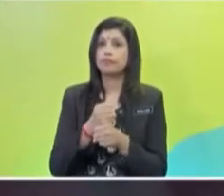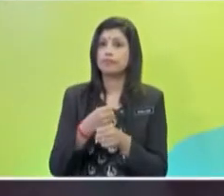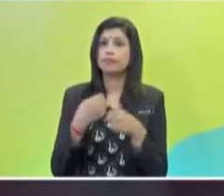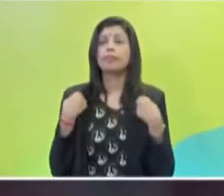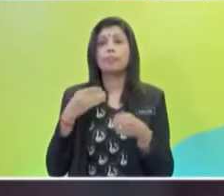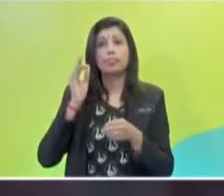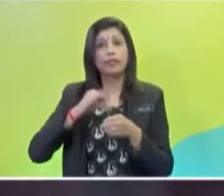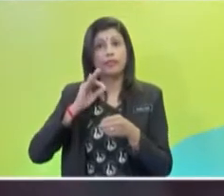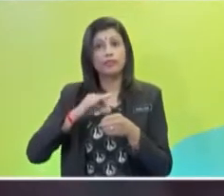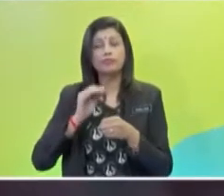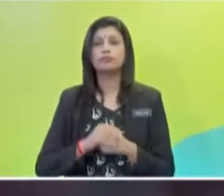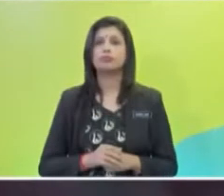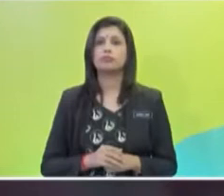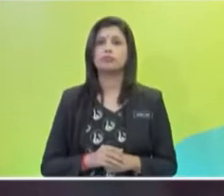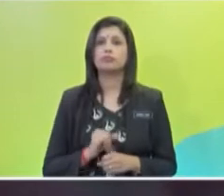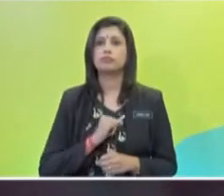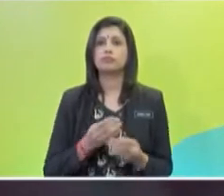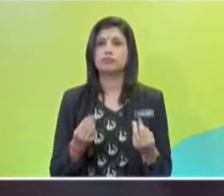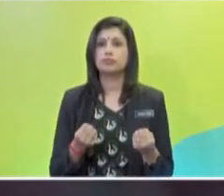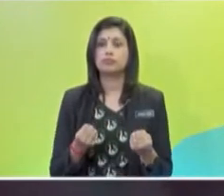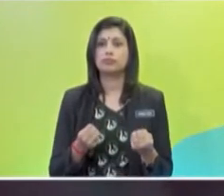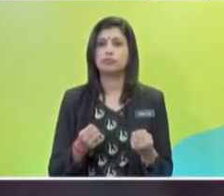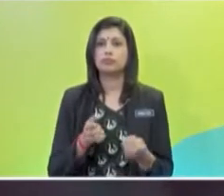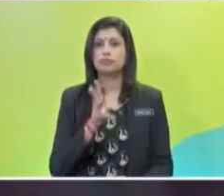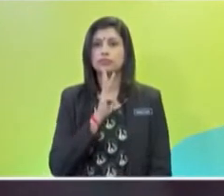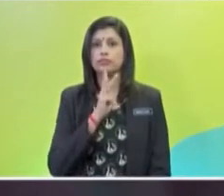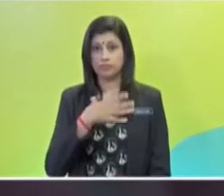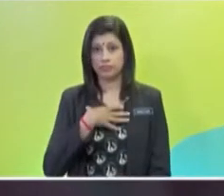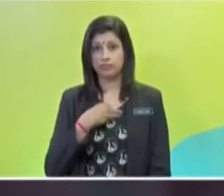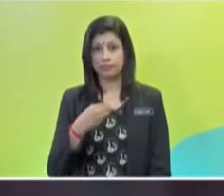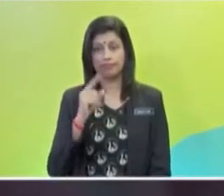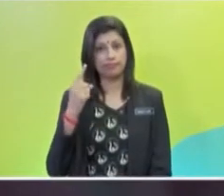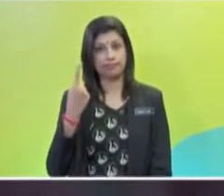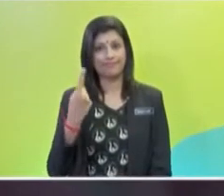teh. Okey, bagi saya air mineral. Air mineral?